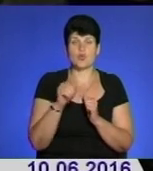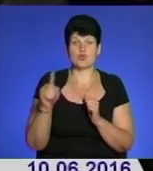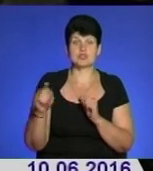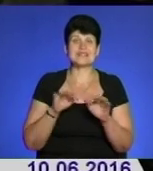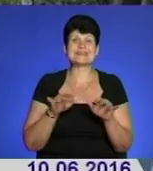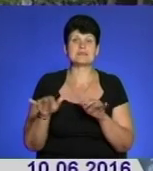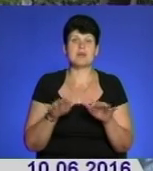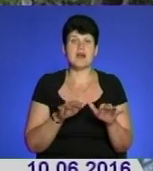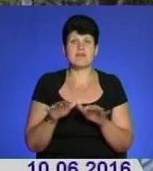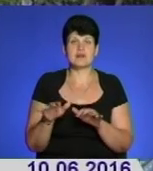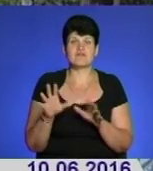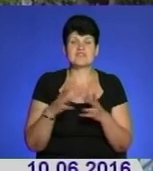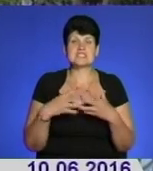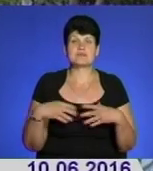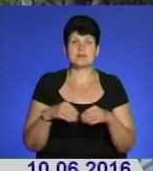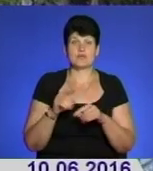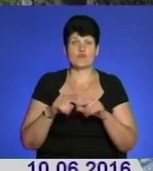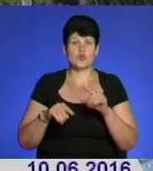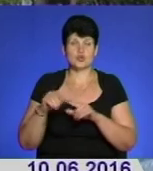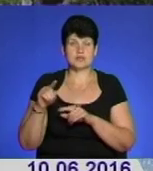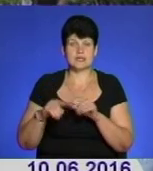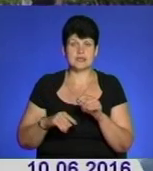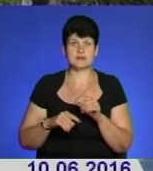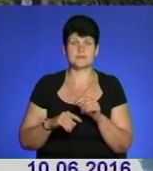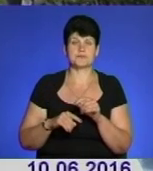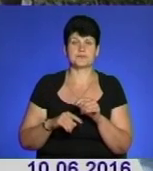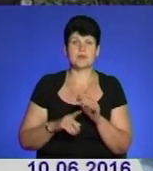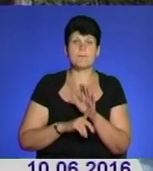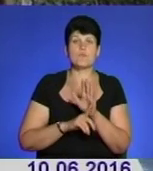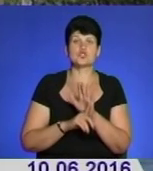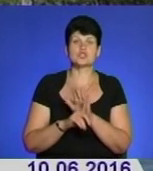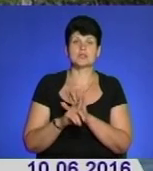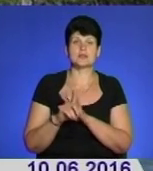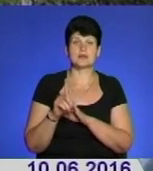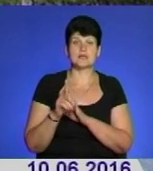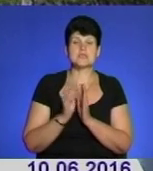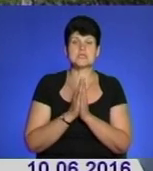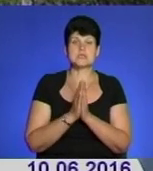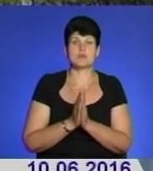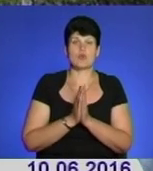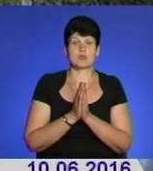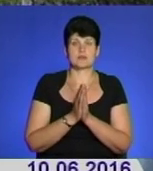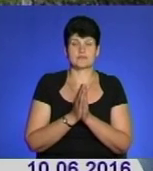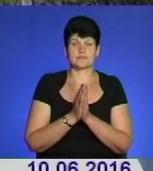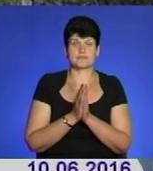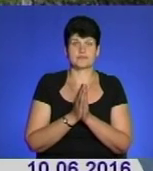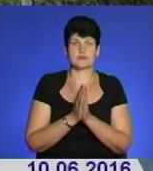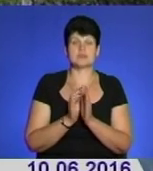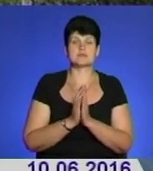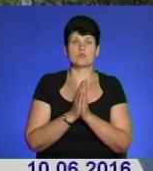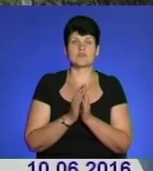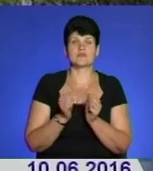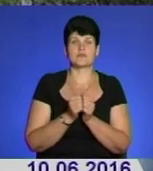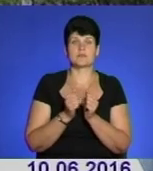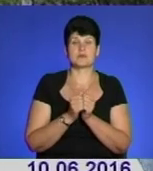справа в сім'ї, в родині християнина починається це з молитви. А з молитви біля